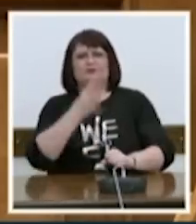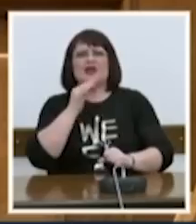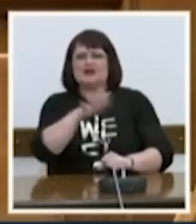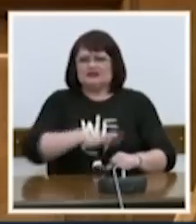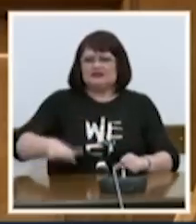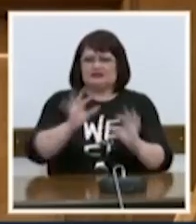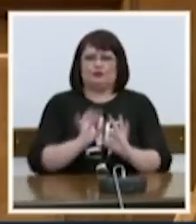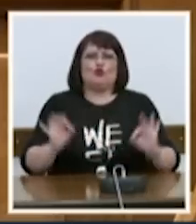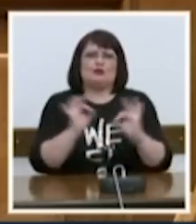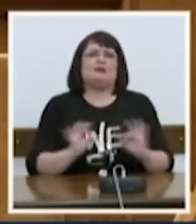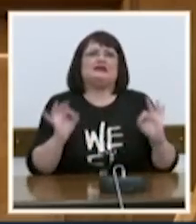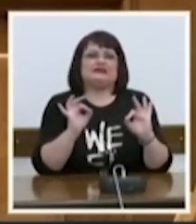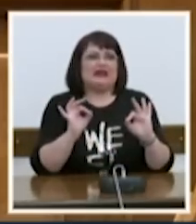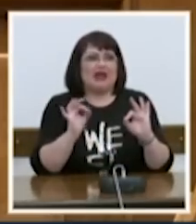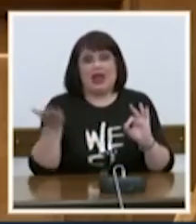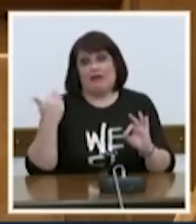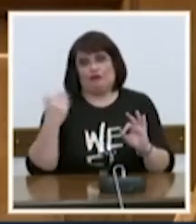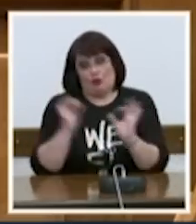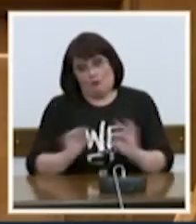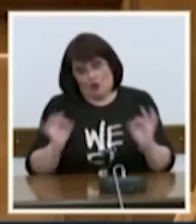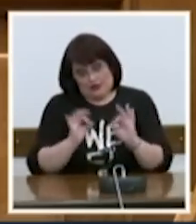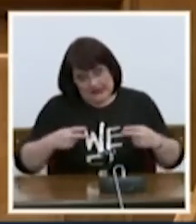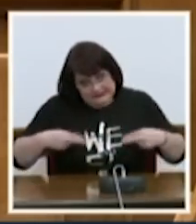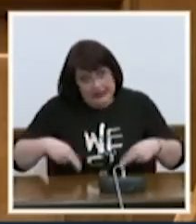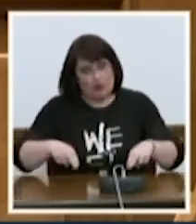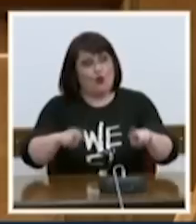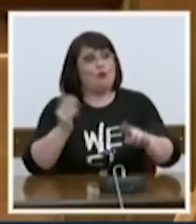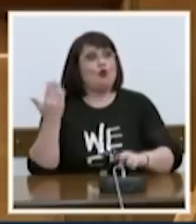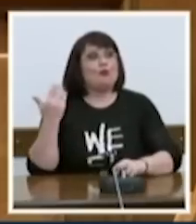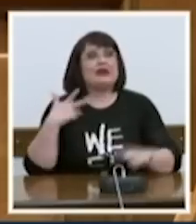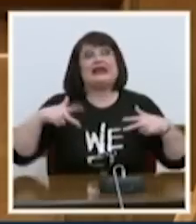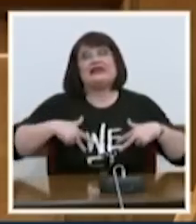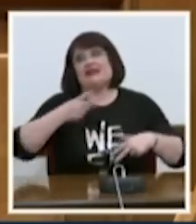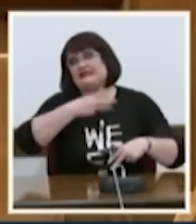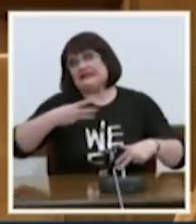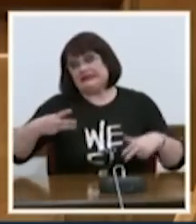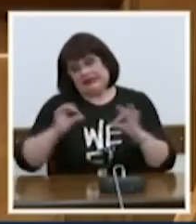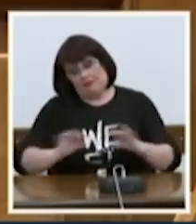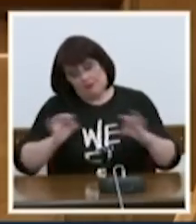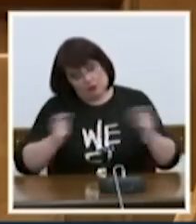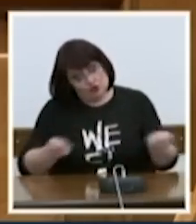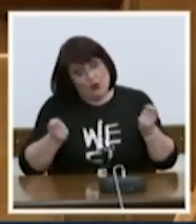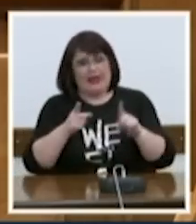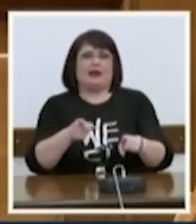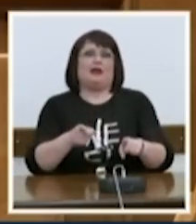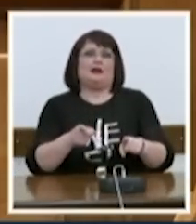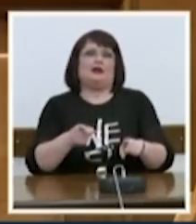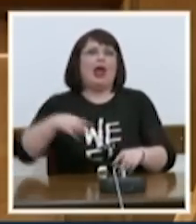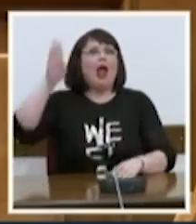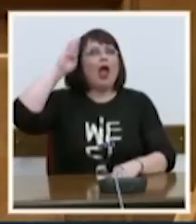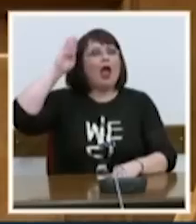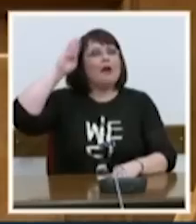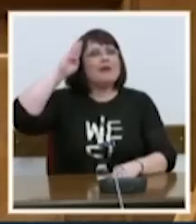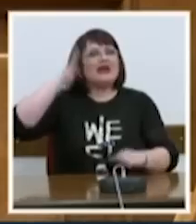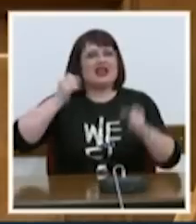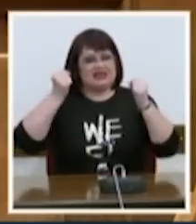που άνοιξε βέβαια, δεν το ξεχνάμε ούτε αυτό, η κυβέρνηση του ΣΥΡΙΖΑ, με την επέκταση των αμερικάνικων βάσεων και